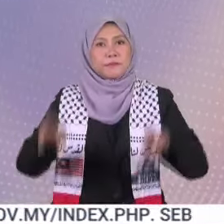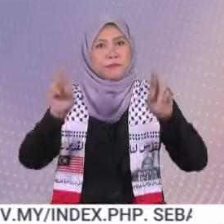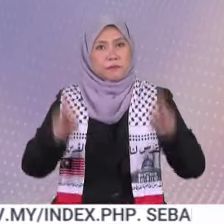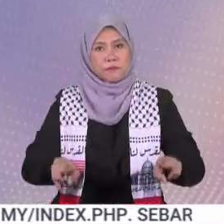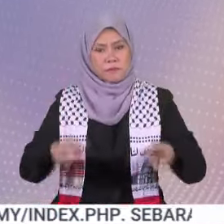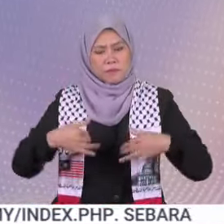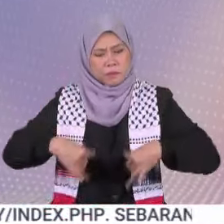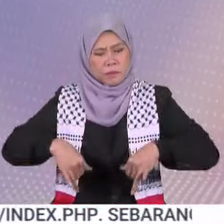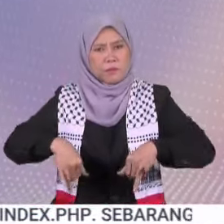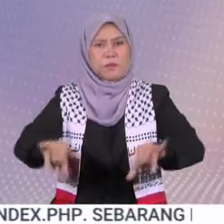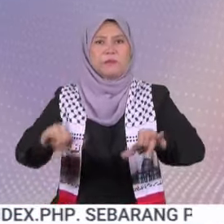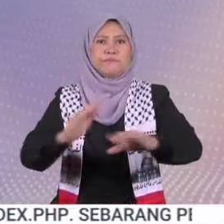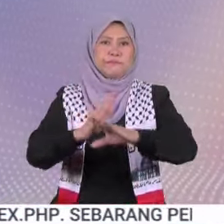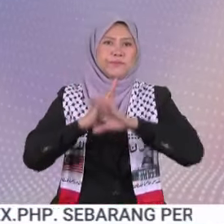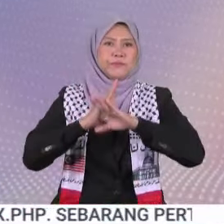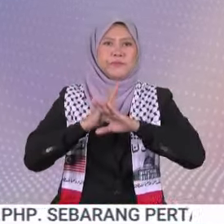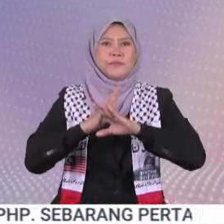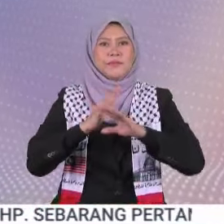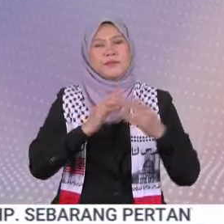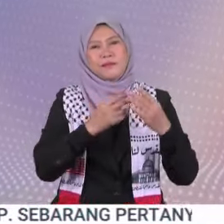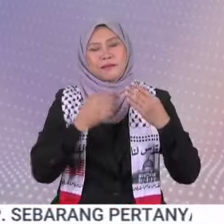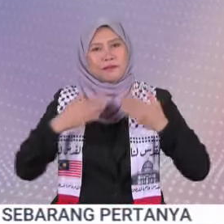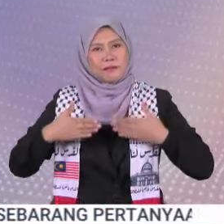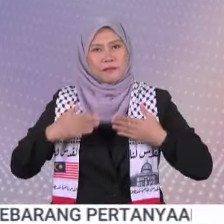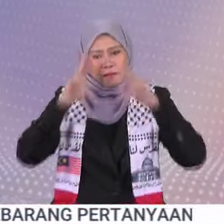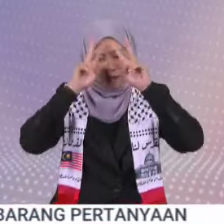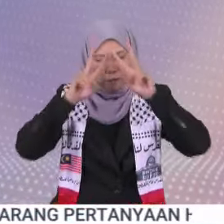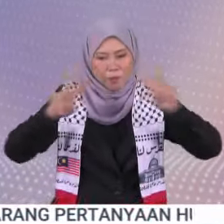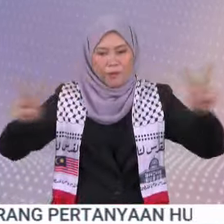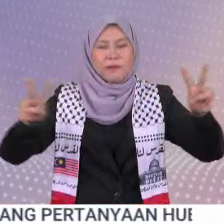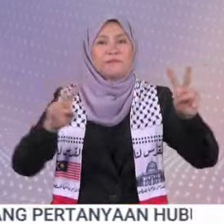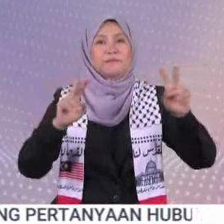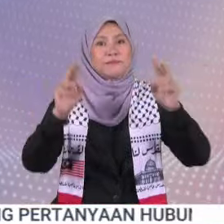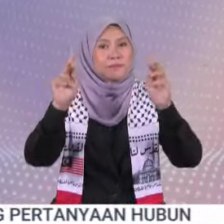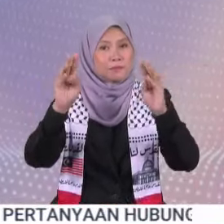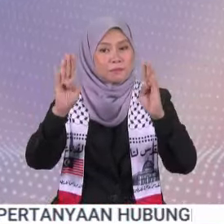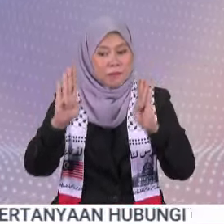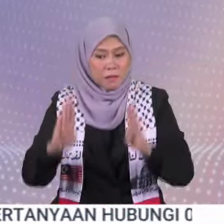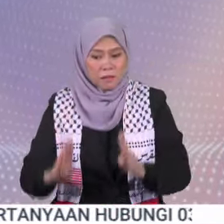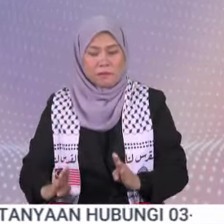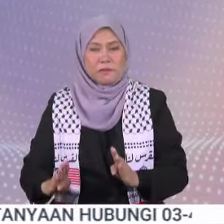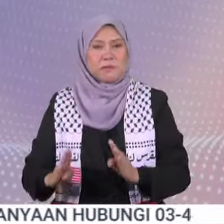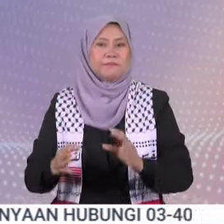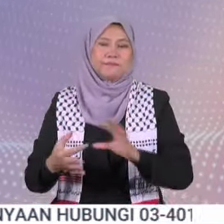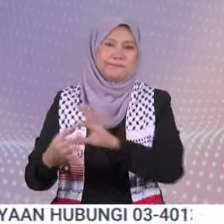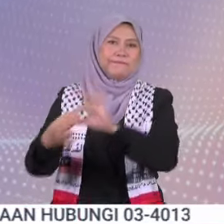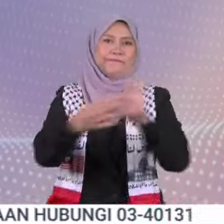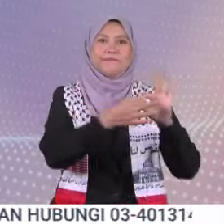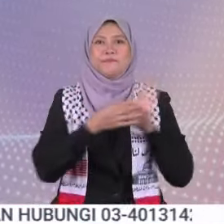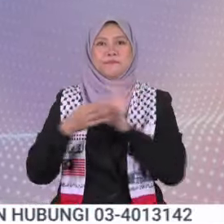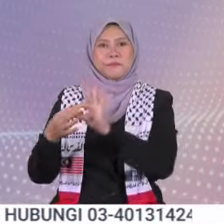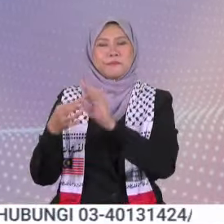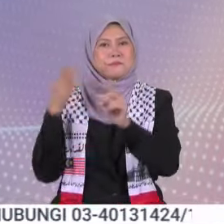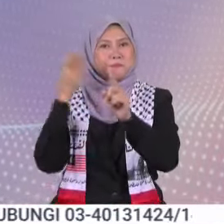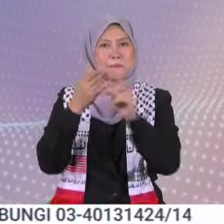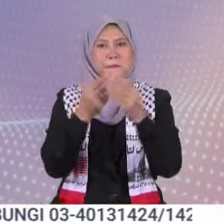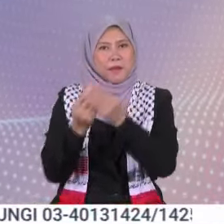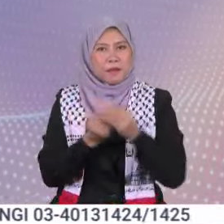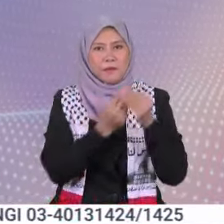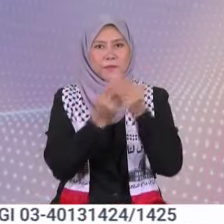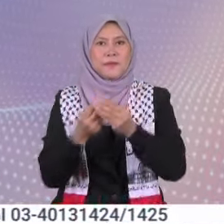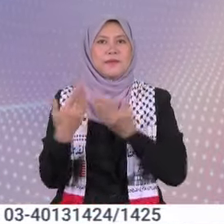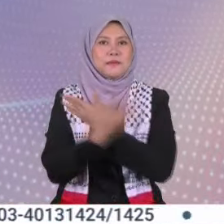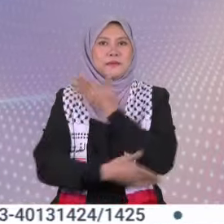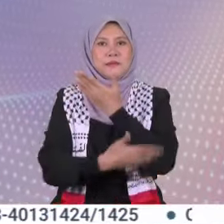Rakyat perlu terus mempertahan keharmonian kaum dan agama sebagai tunjang yang mengikat perpaduan negara. Jelas Timbalan Perdana Menteri Datuk